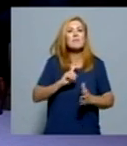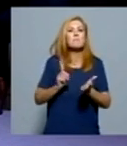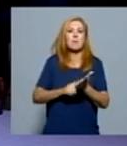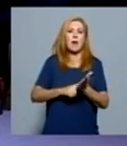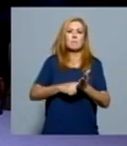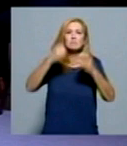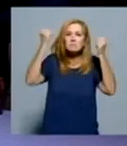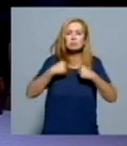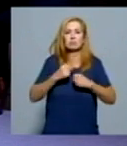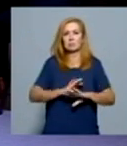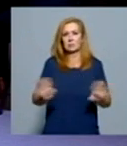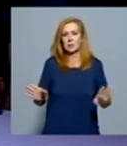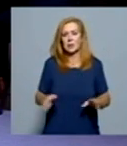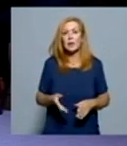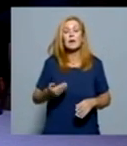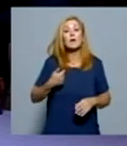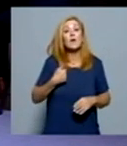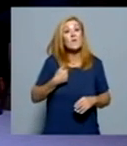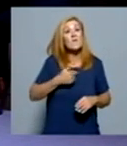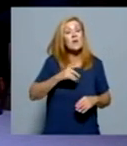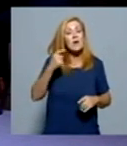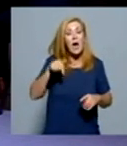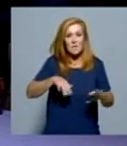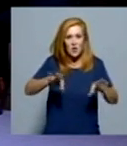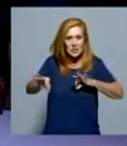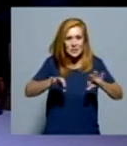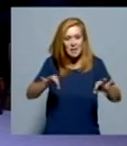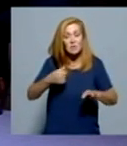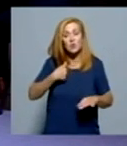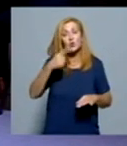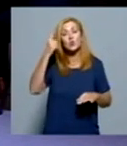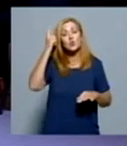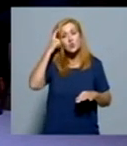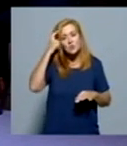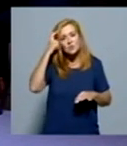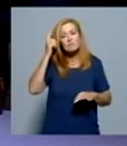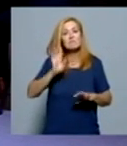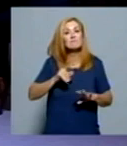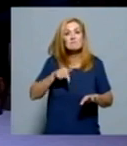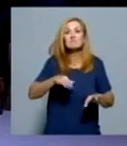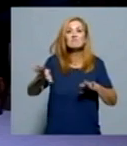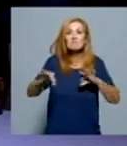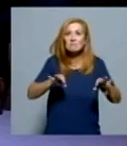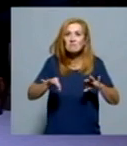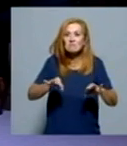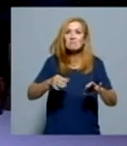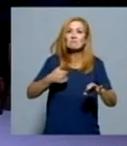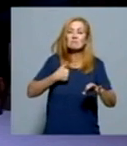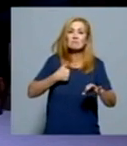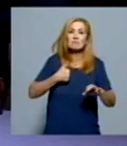Φοβάμαι ότι ο σχεδιασμός που έχει γίνει δεν είναι ένας σχεδιασμός που μπορεί να μας